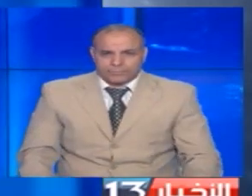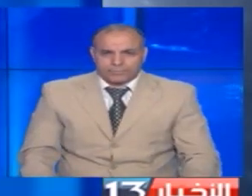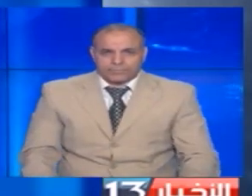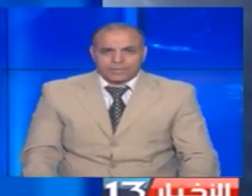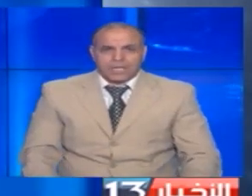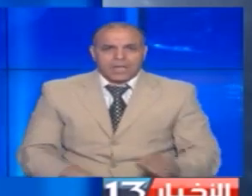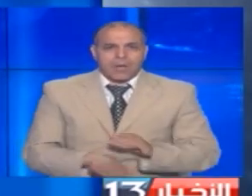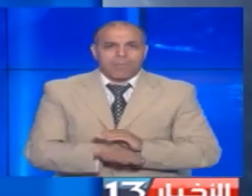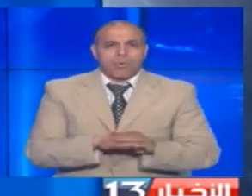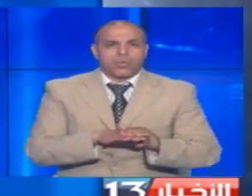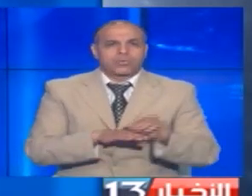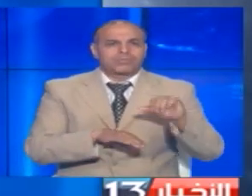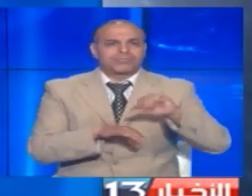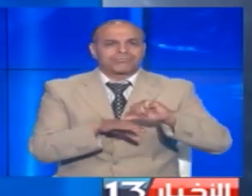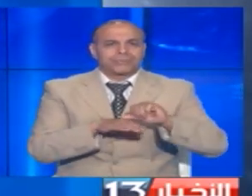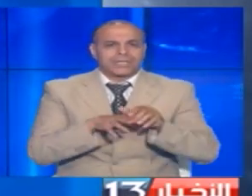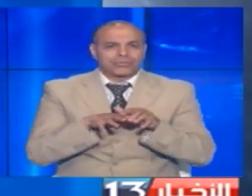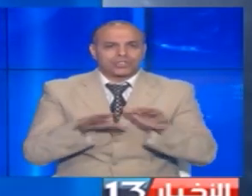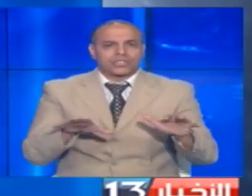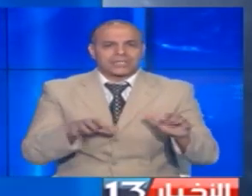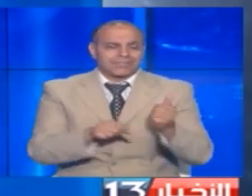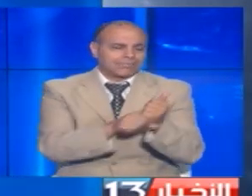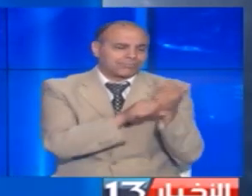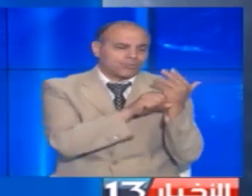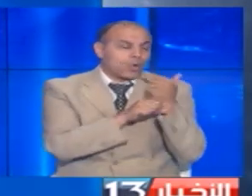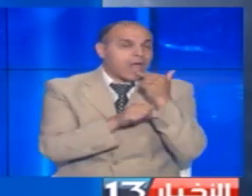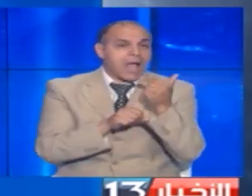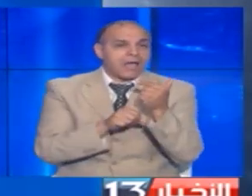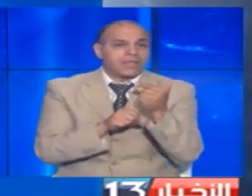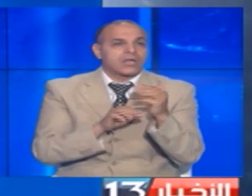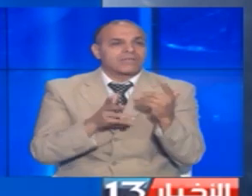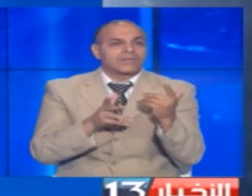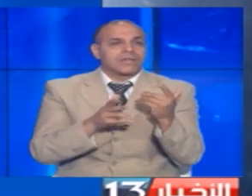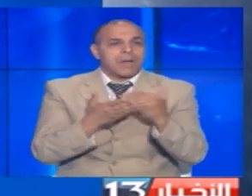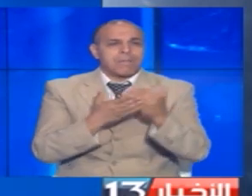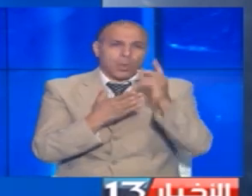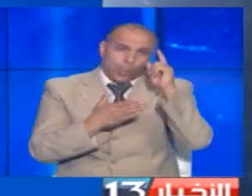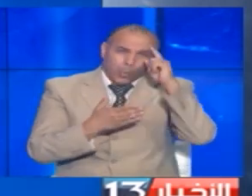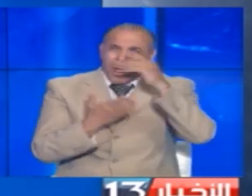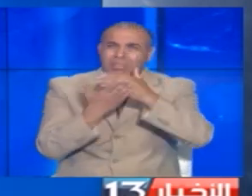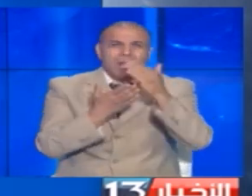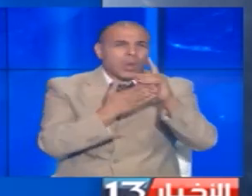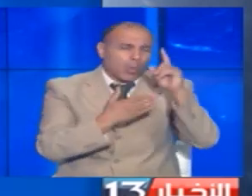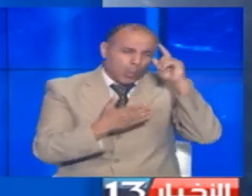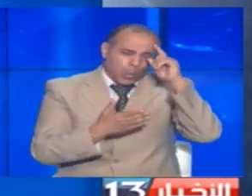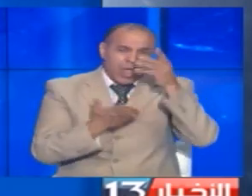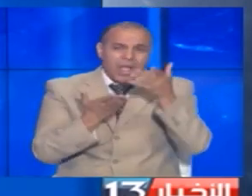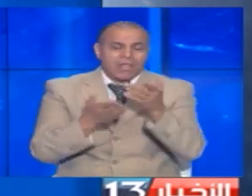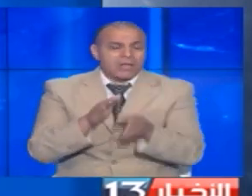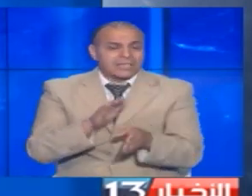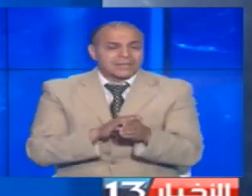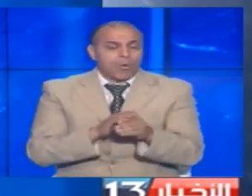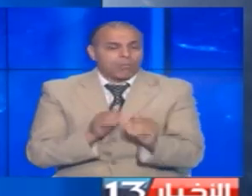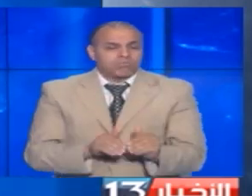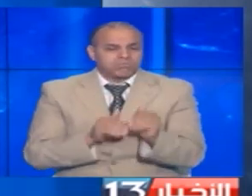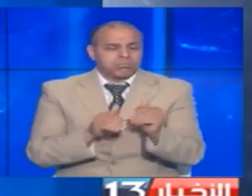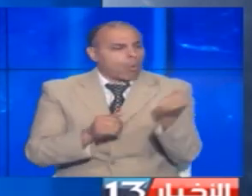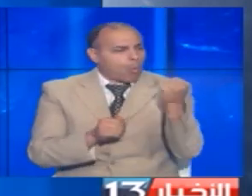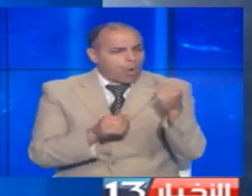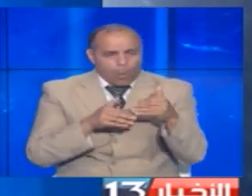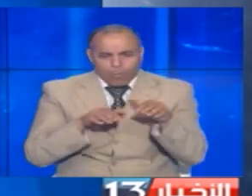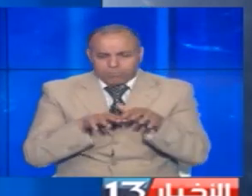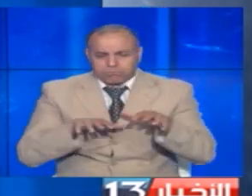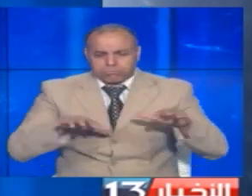وفي الشان الحضاري انتشرت في السنوات الاخيره ظاهره البناء الفوضوي وهي ظاهره بدات تزحف وبقوه على